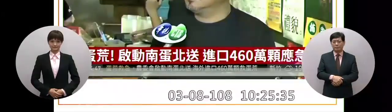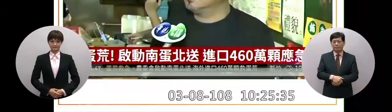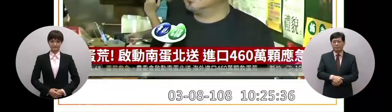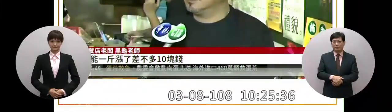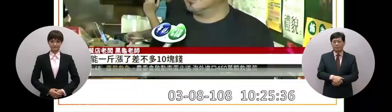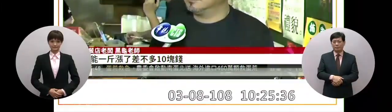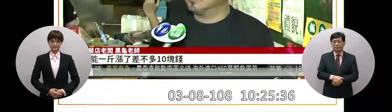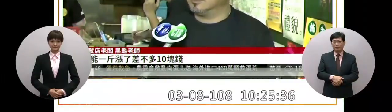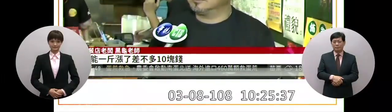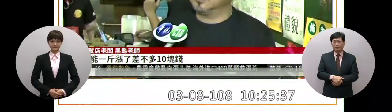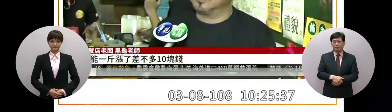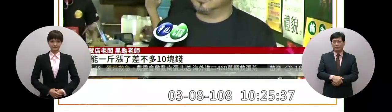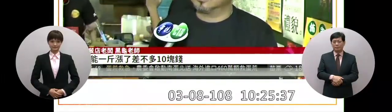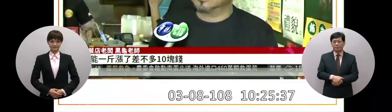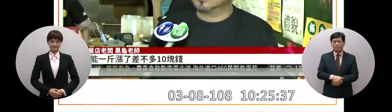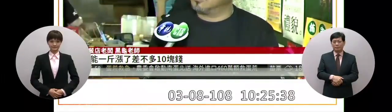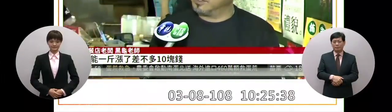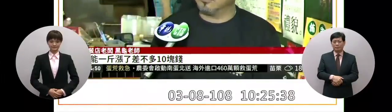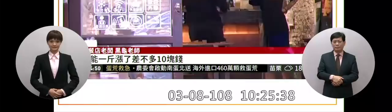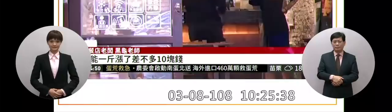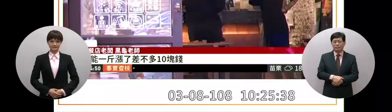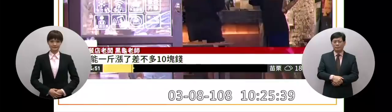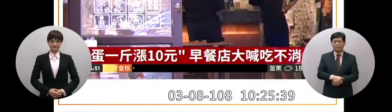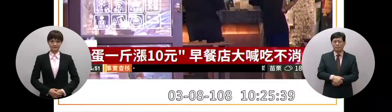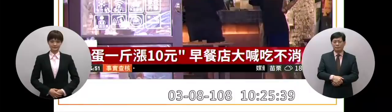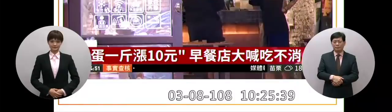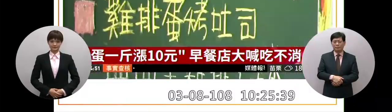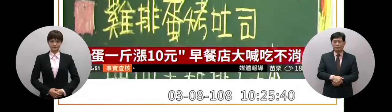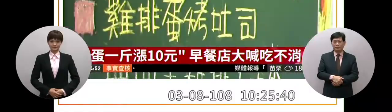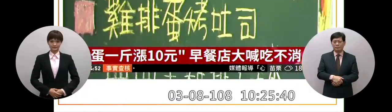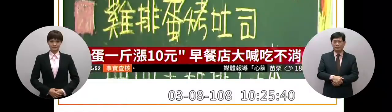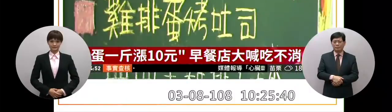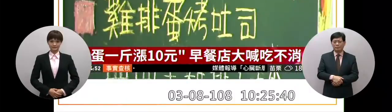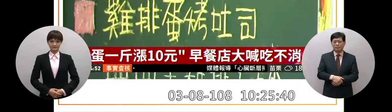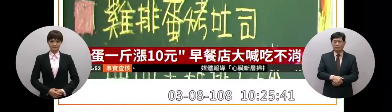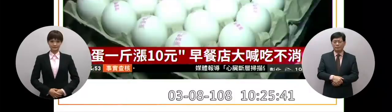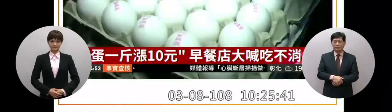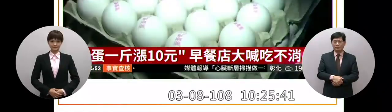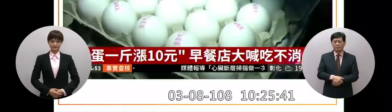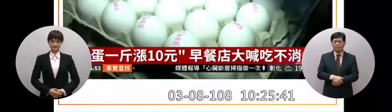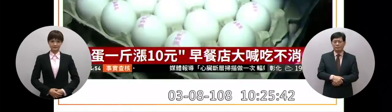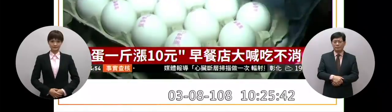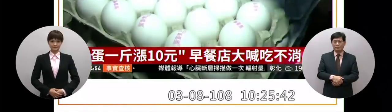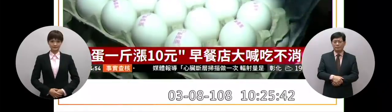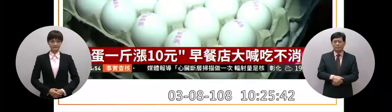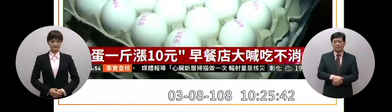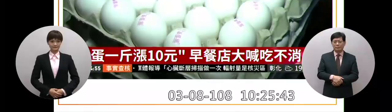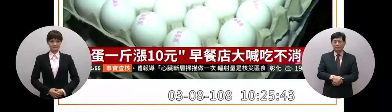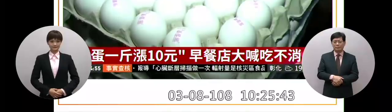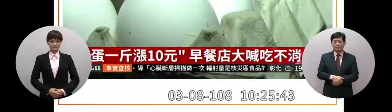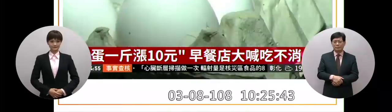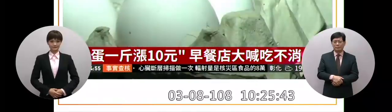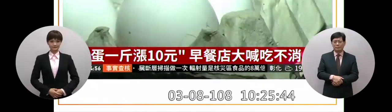可能一斤涨了快差不多10块油。 全台12家分店算一算，每天蛋需求量高达